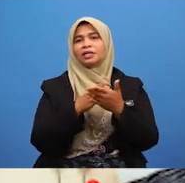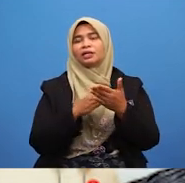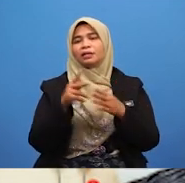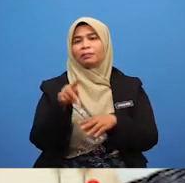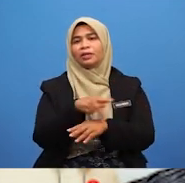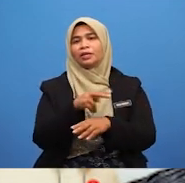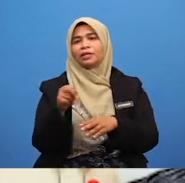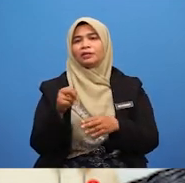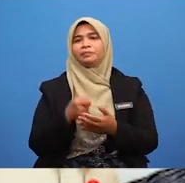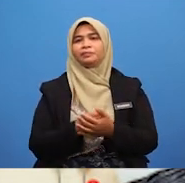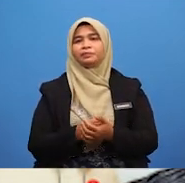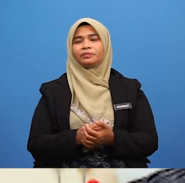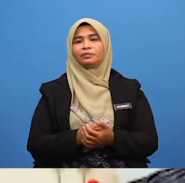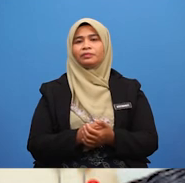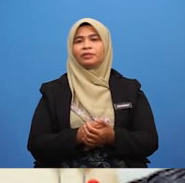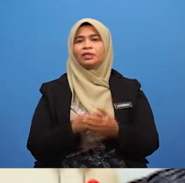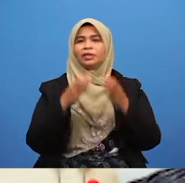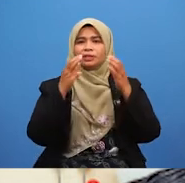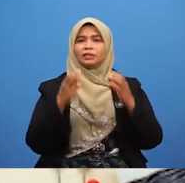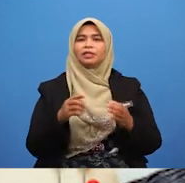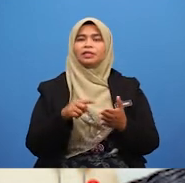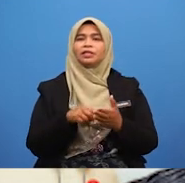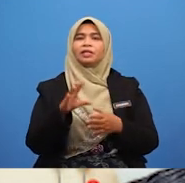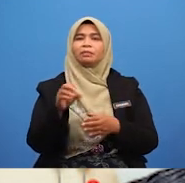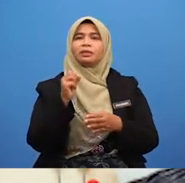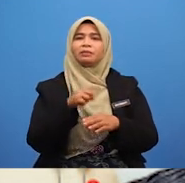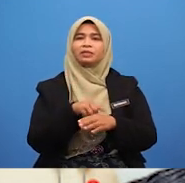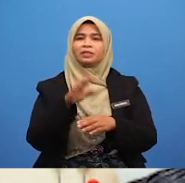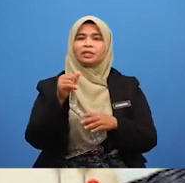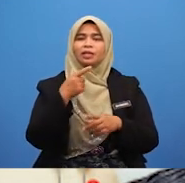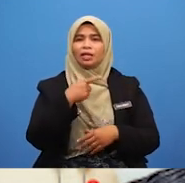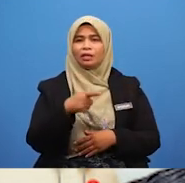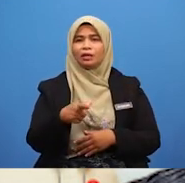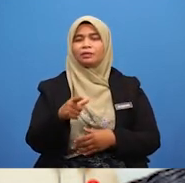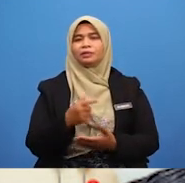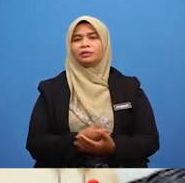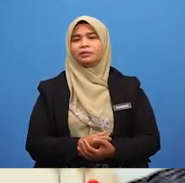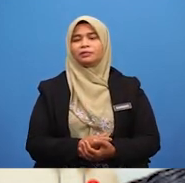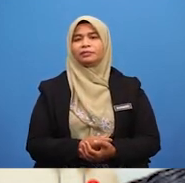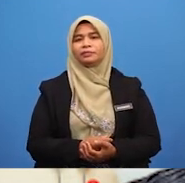kedudukan kocek. Teknik ini mengambil masa yang lama.